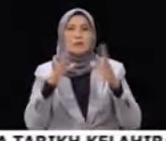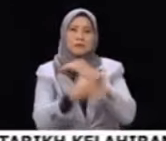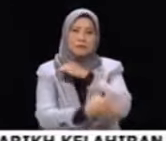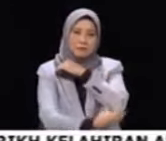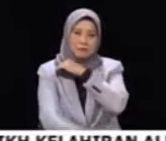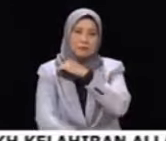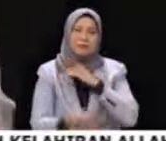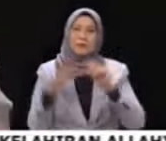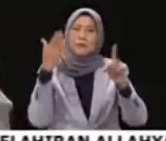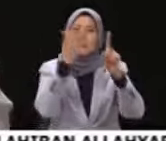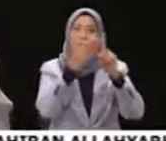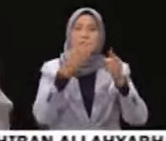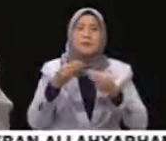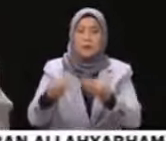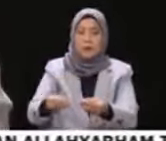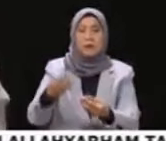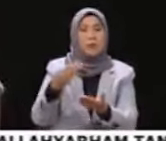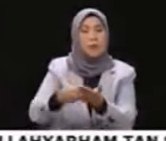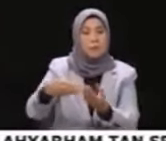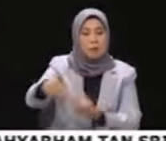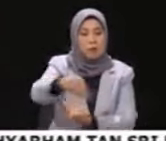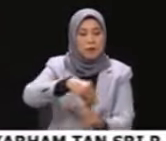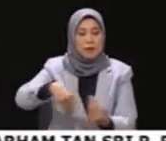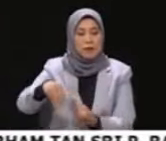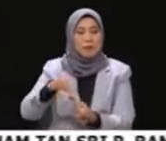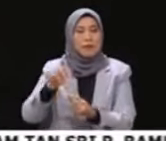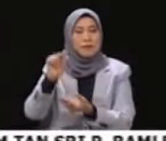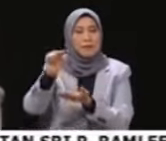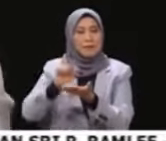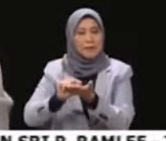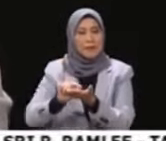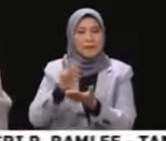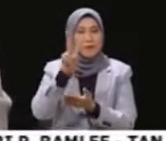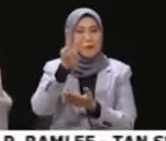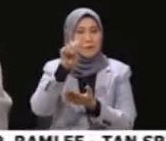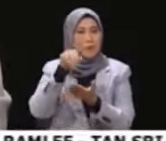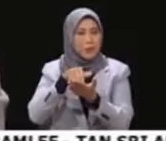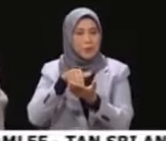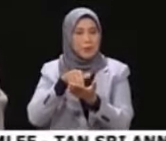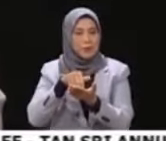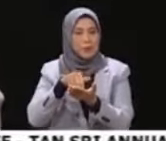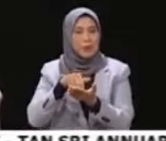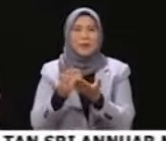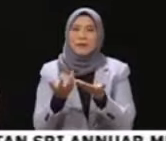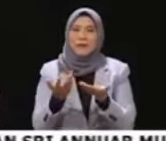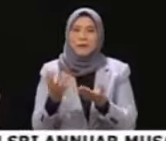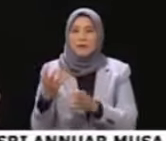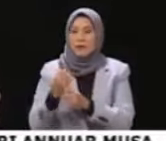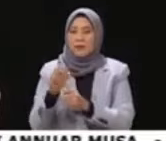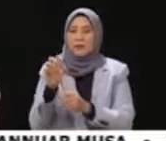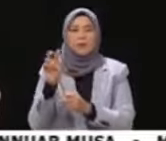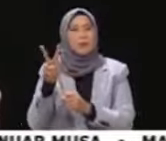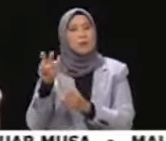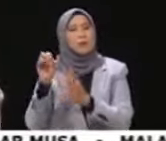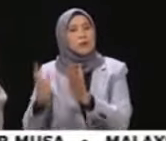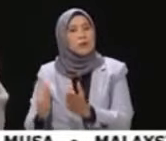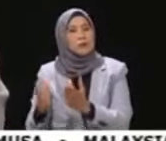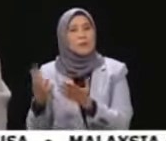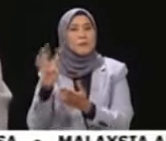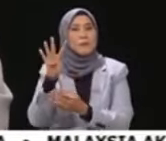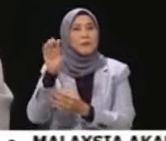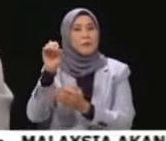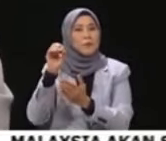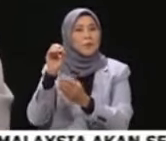berikan modal teroka pada dia dalam bentuk grant untuk 20,000, kalau 2,000 orang baru 40 juta. Kita tak